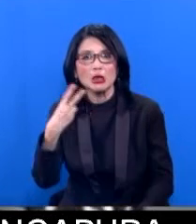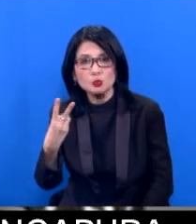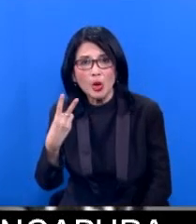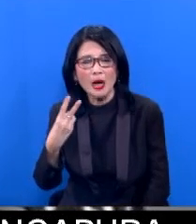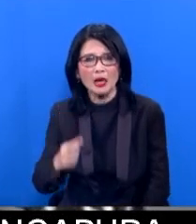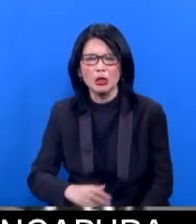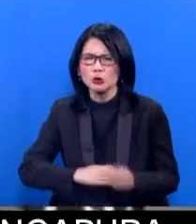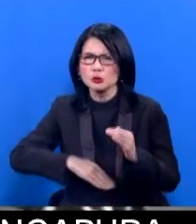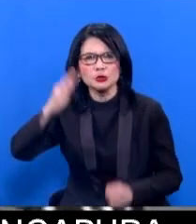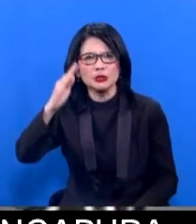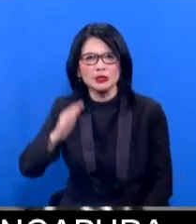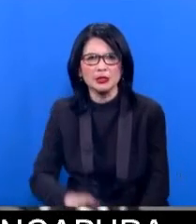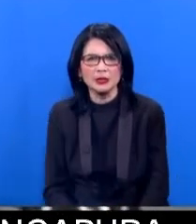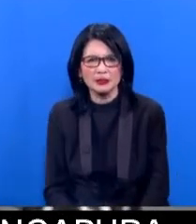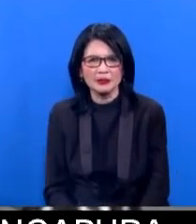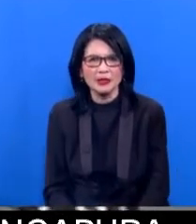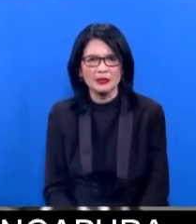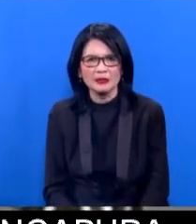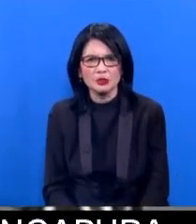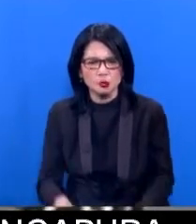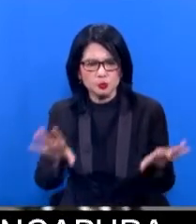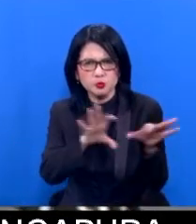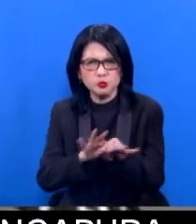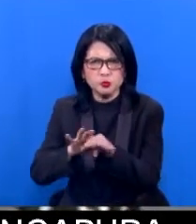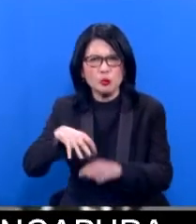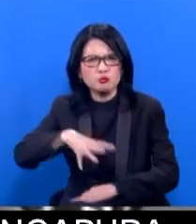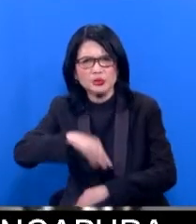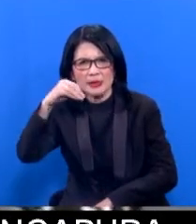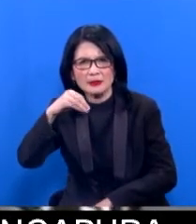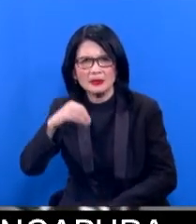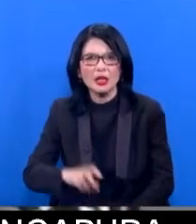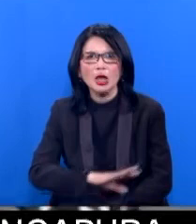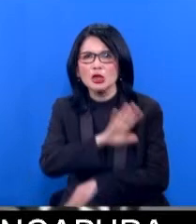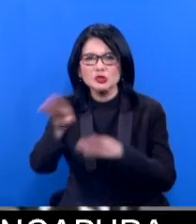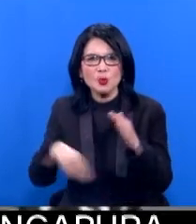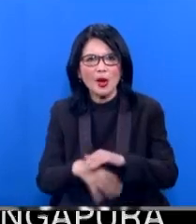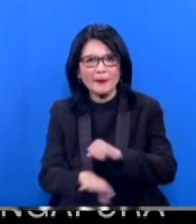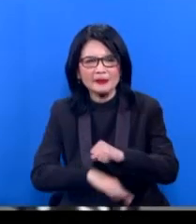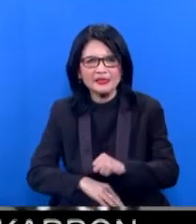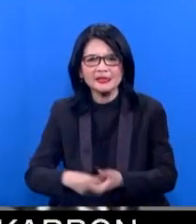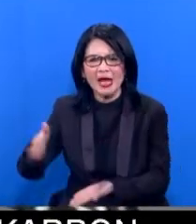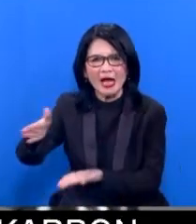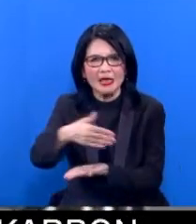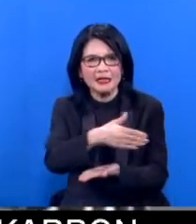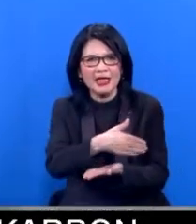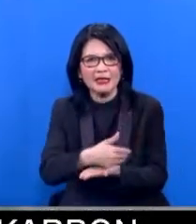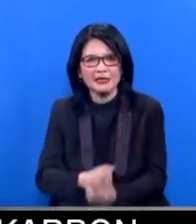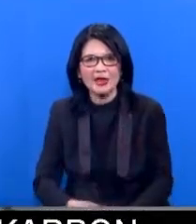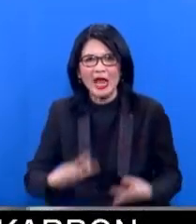itu terkoordinasi secara terpusat. Ya, kemudian semuanya berbasis data evaluasi 2